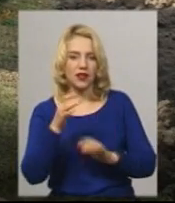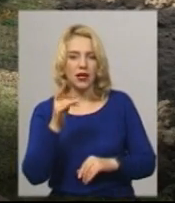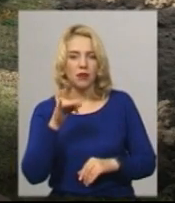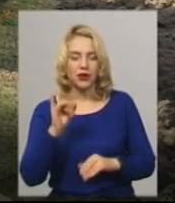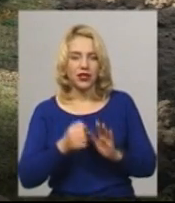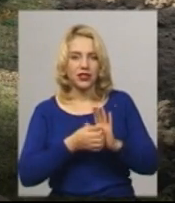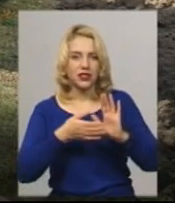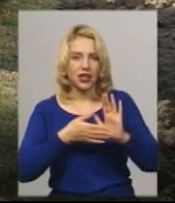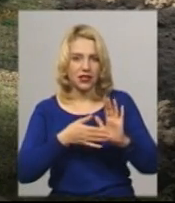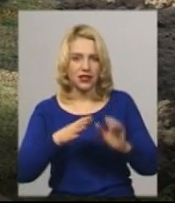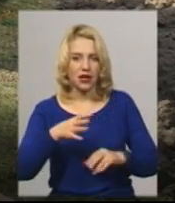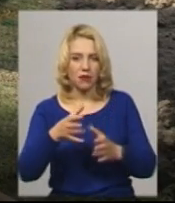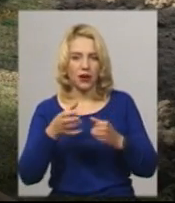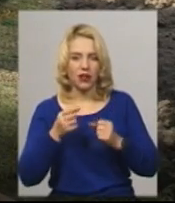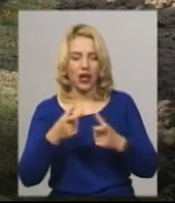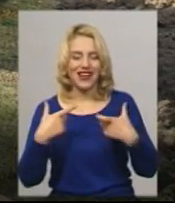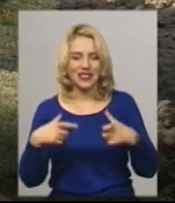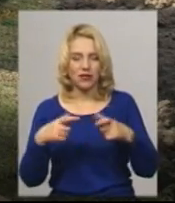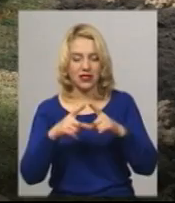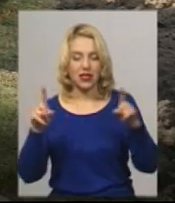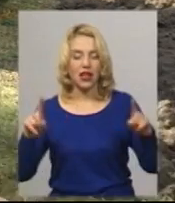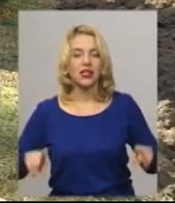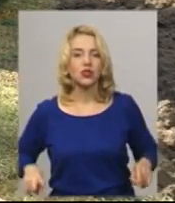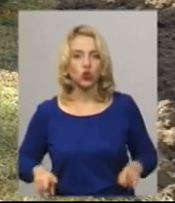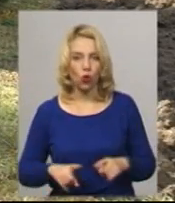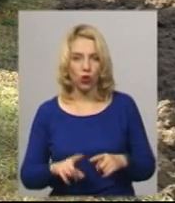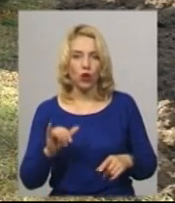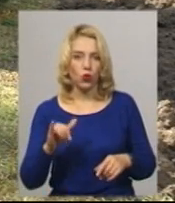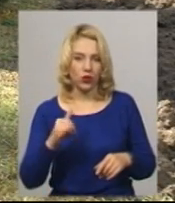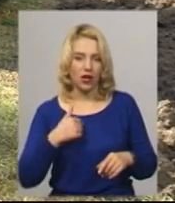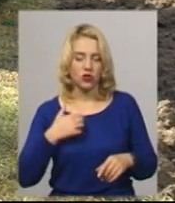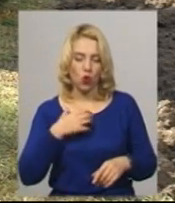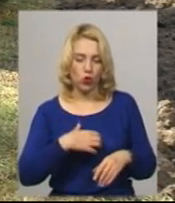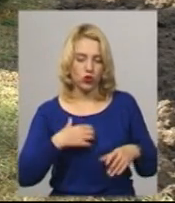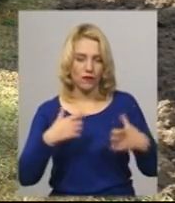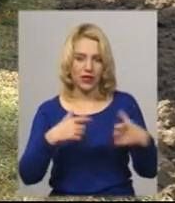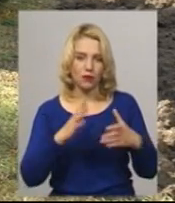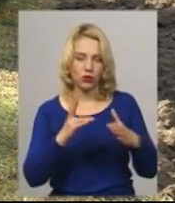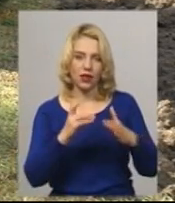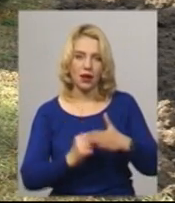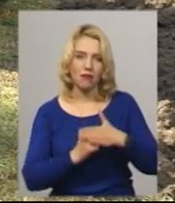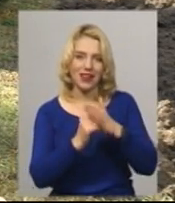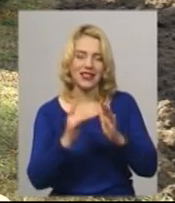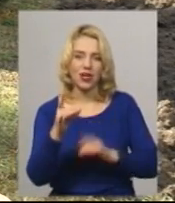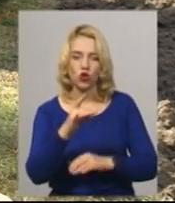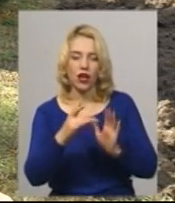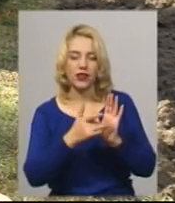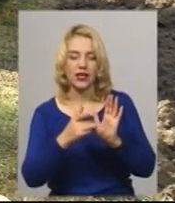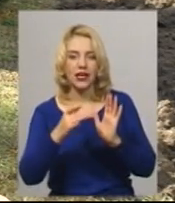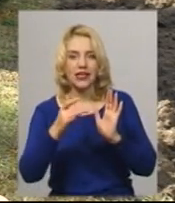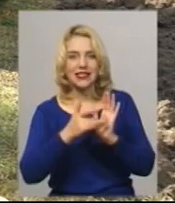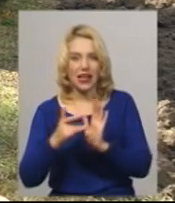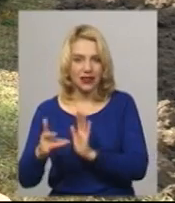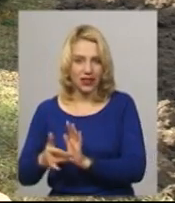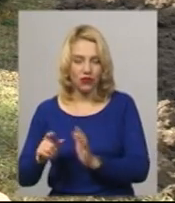реєстрації, отримав екзаменаційний листок, і в нас основна сесія відбудеться лише на базі регіональних центрів, тобто на